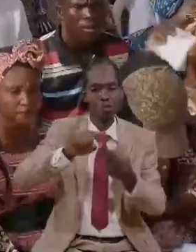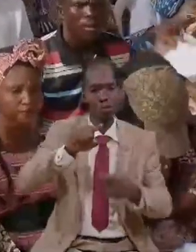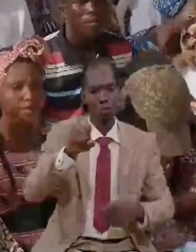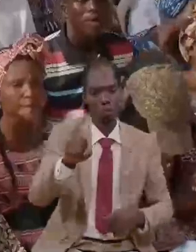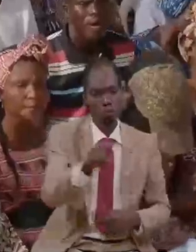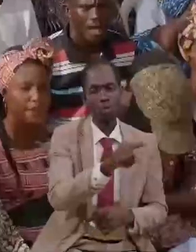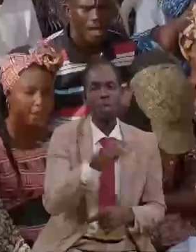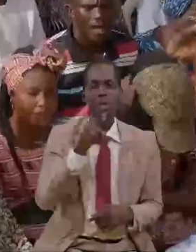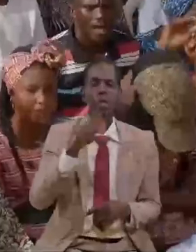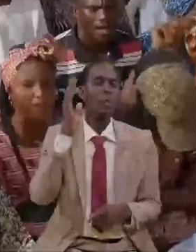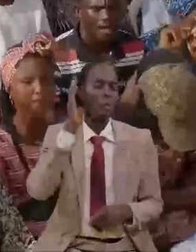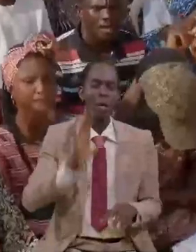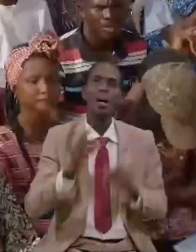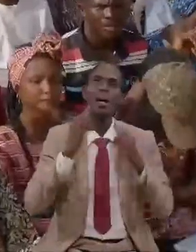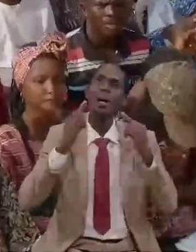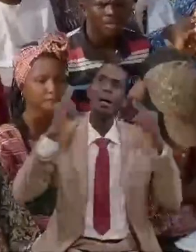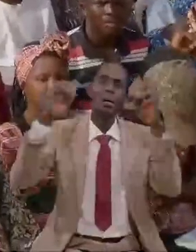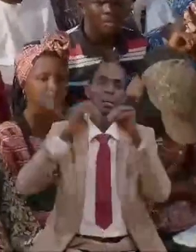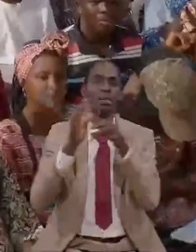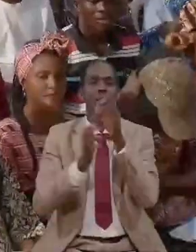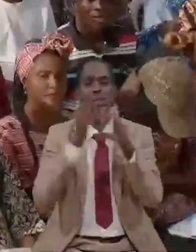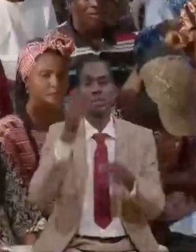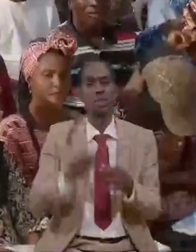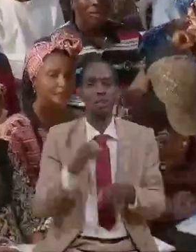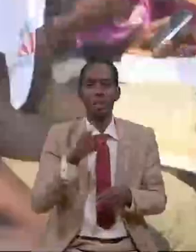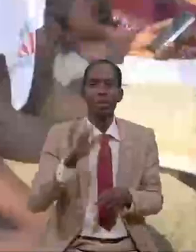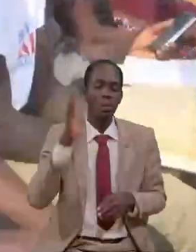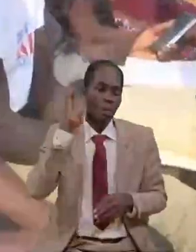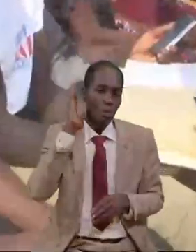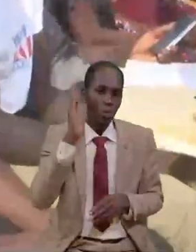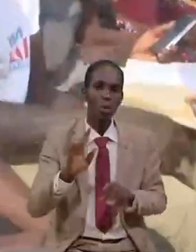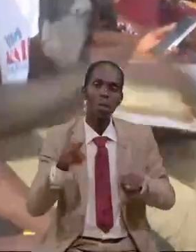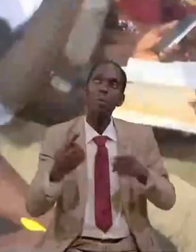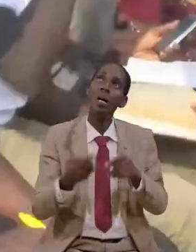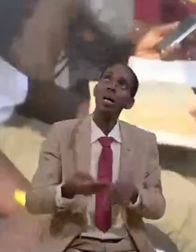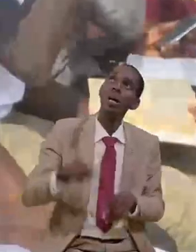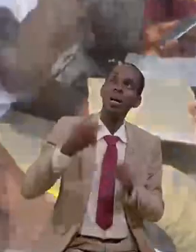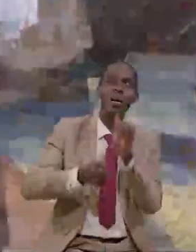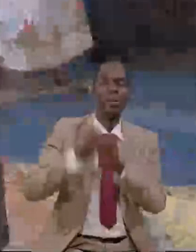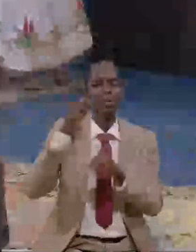Tu vas réussir. Tu iras plus haut.